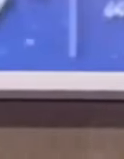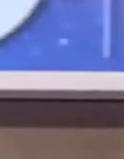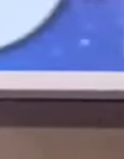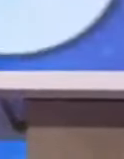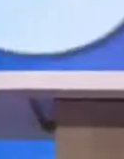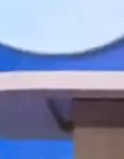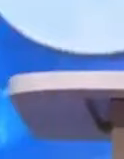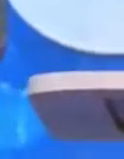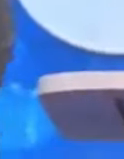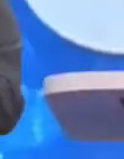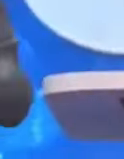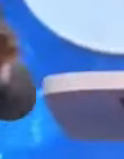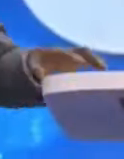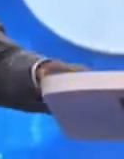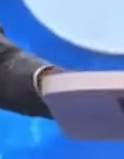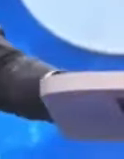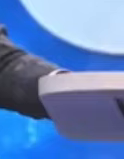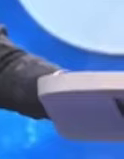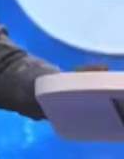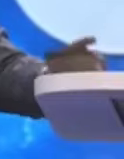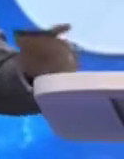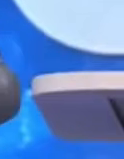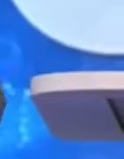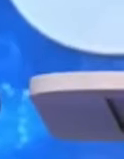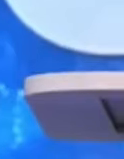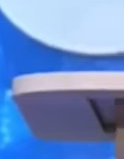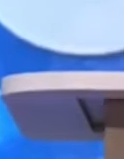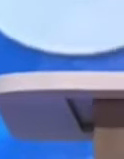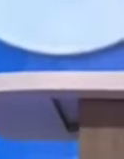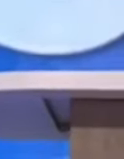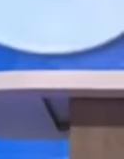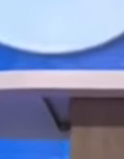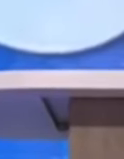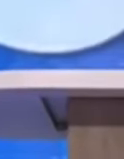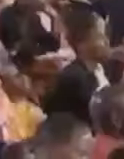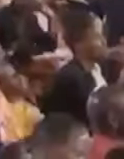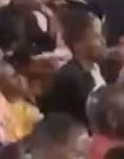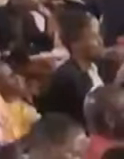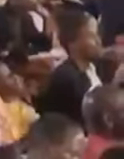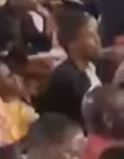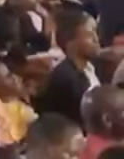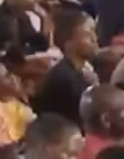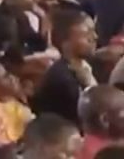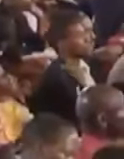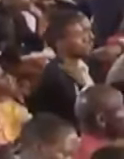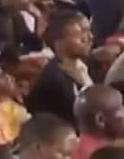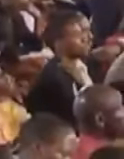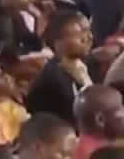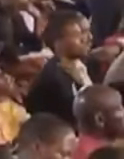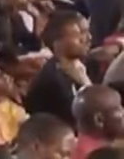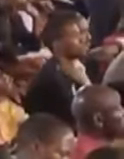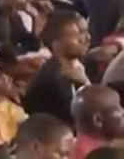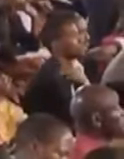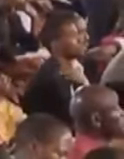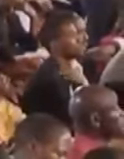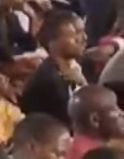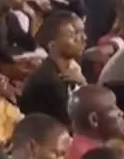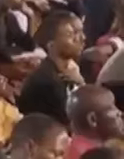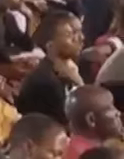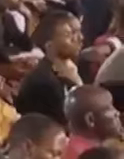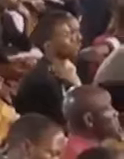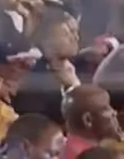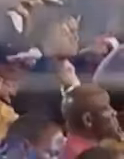t'attaches au Seigneur tu demeures dans le Seigneur tu ne retournes plus vers le partenaire de